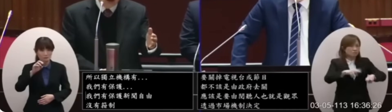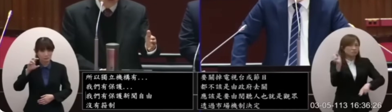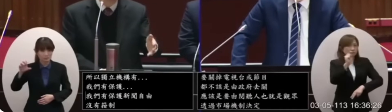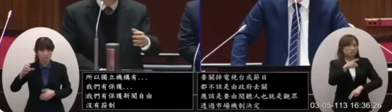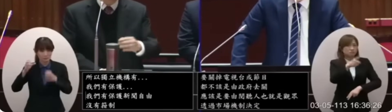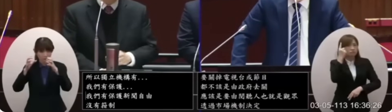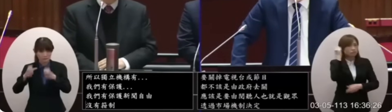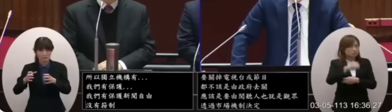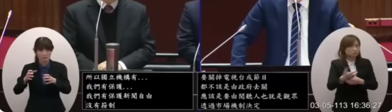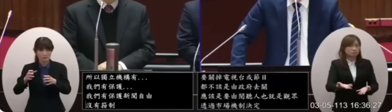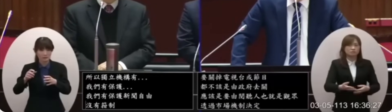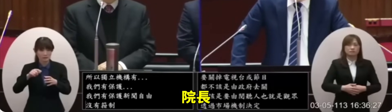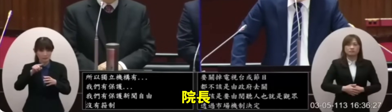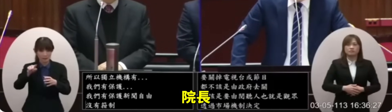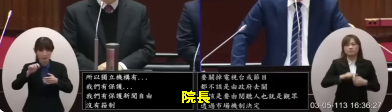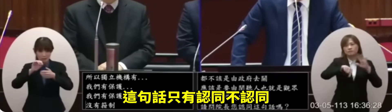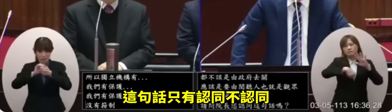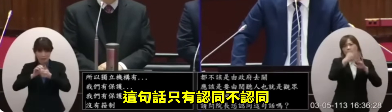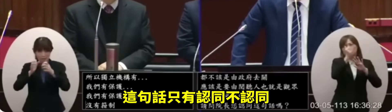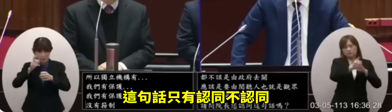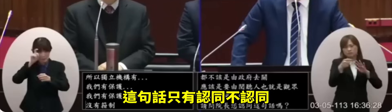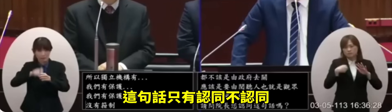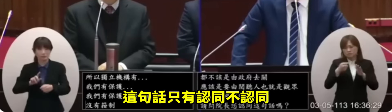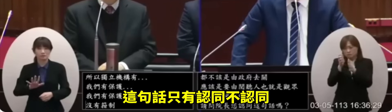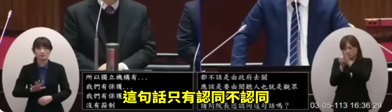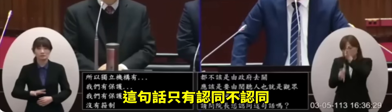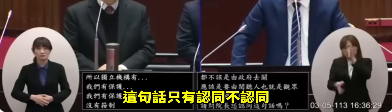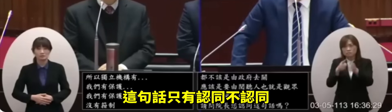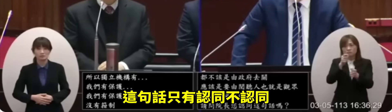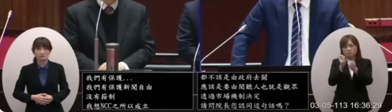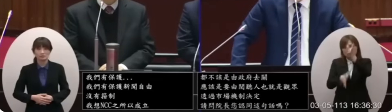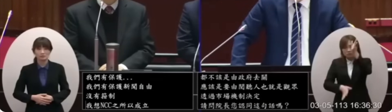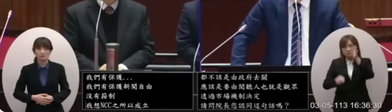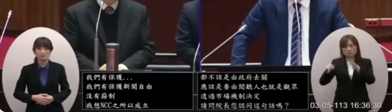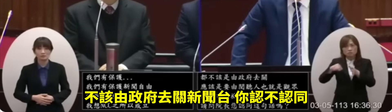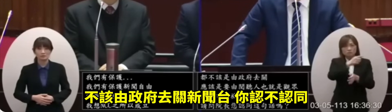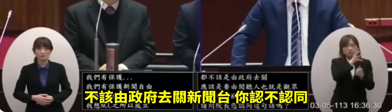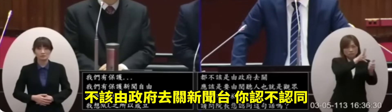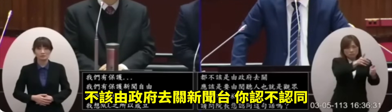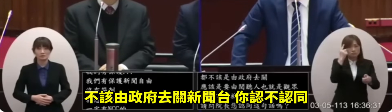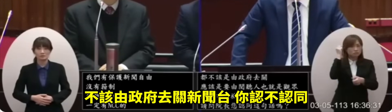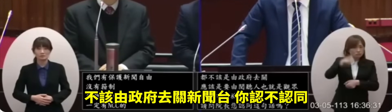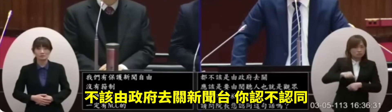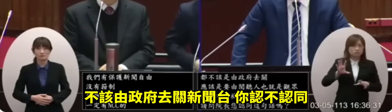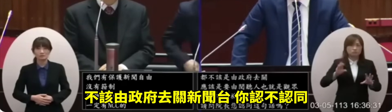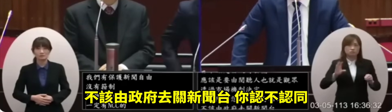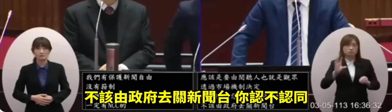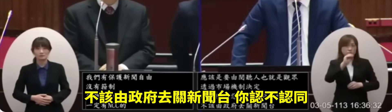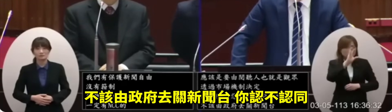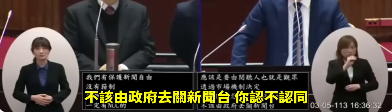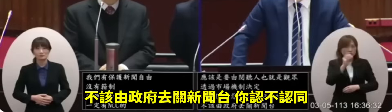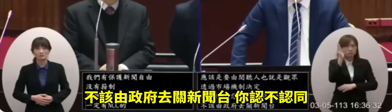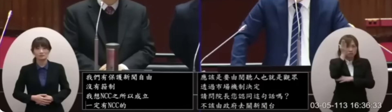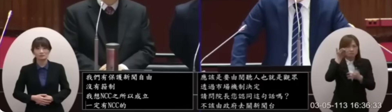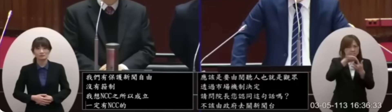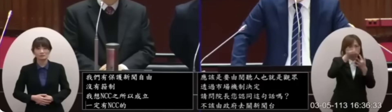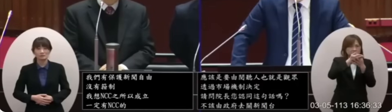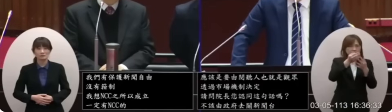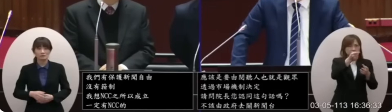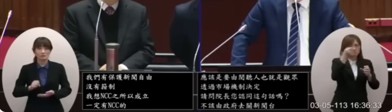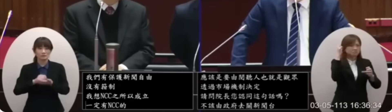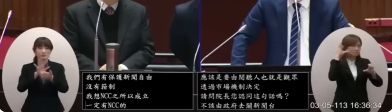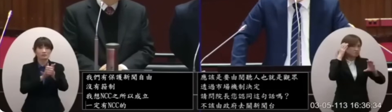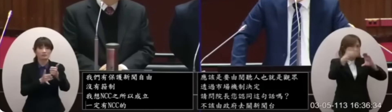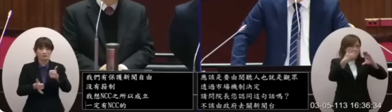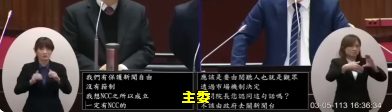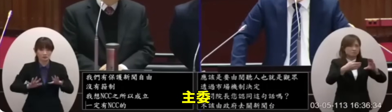定有 NCC 的这个设立的 院长，这句话只有认同不认同啦，不该由政府去关新闻台，你认不认同？ 包委员，